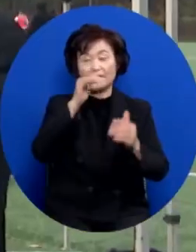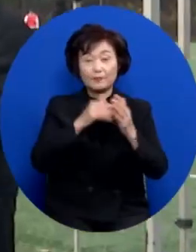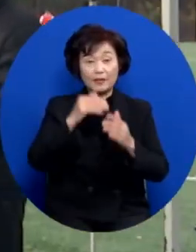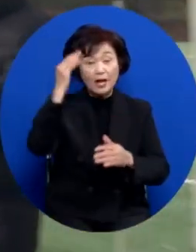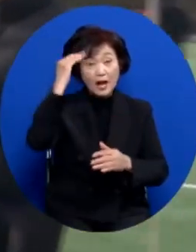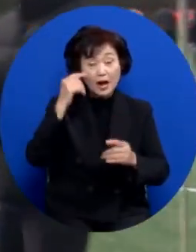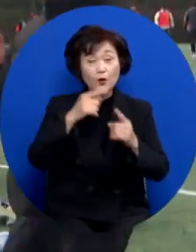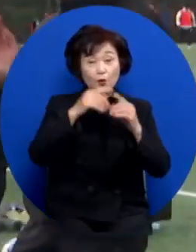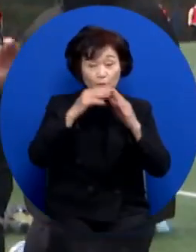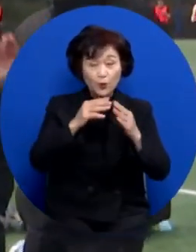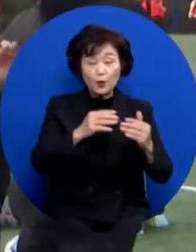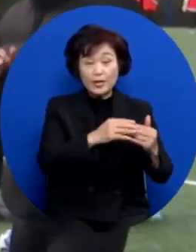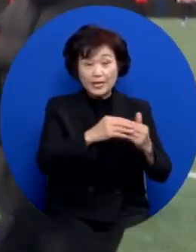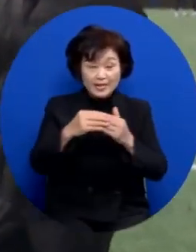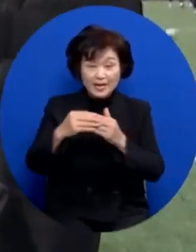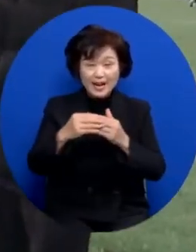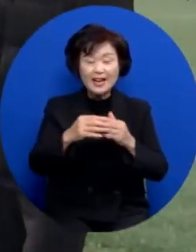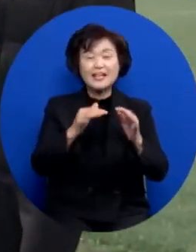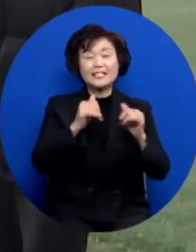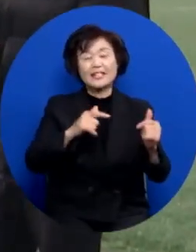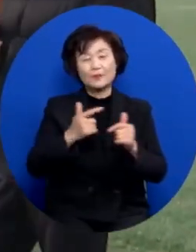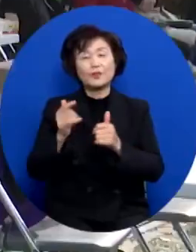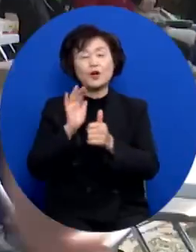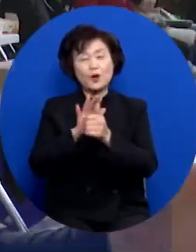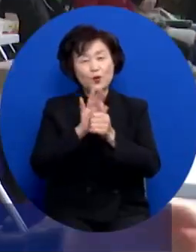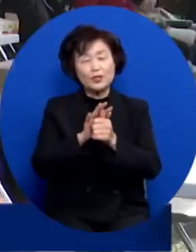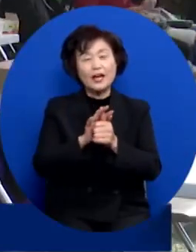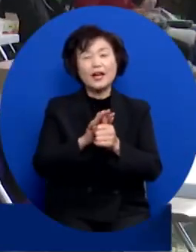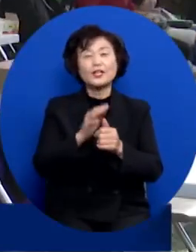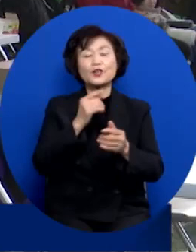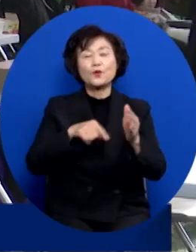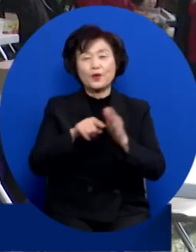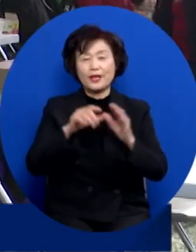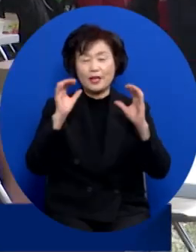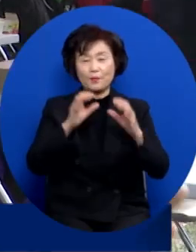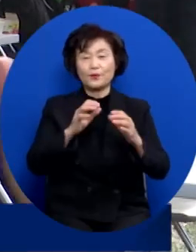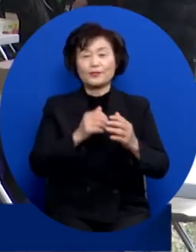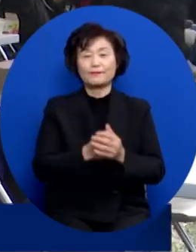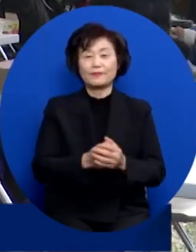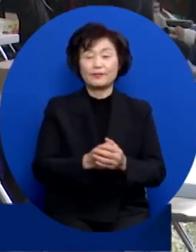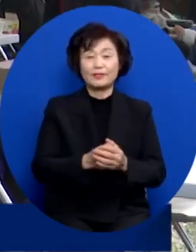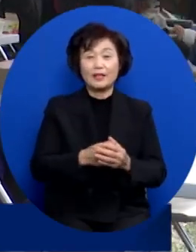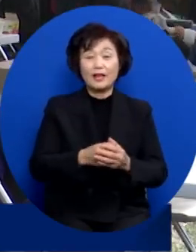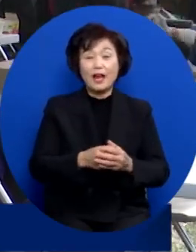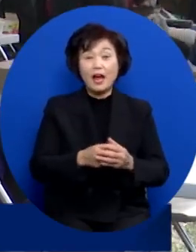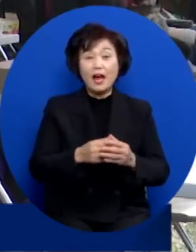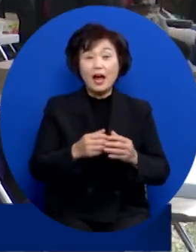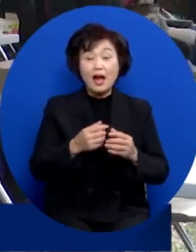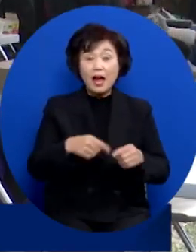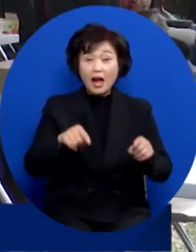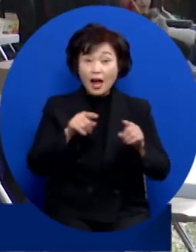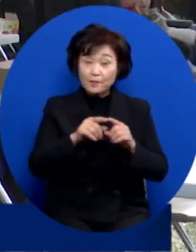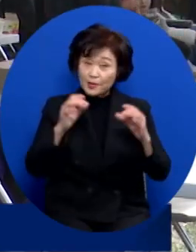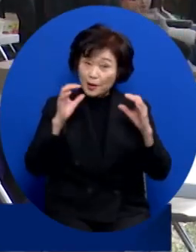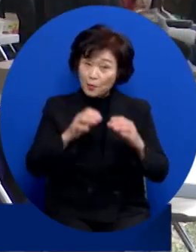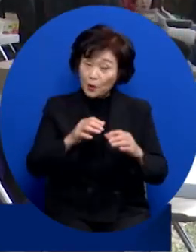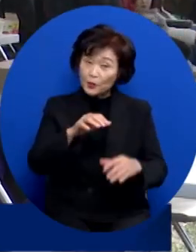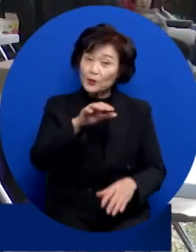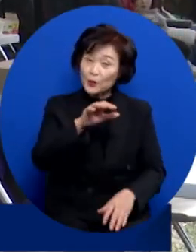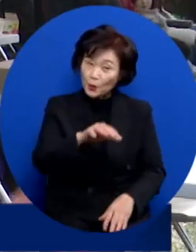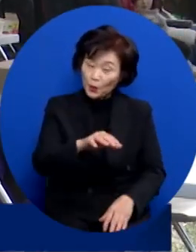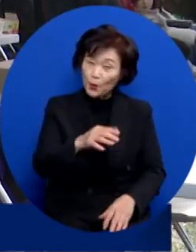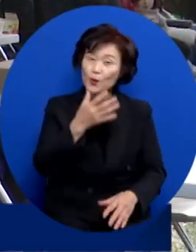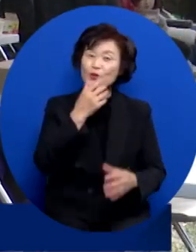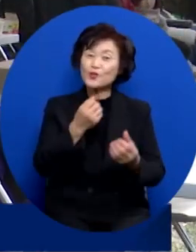한국교회를 이끌어갈 세대를 응원하기 위해서입니다. 여러 교회 청년들께서 한 공간에서 이렇게 다 같이 모이는 약간 진짜